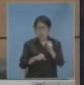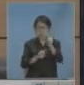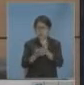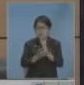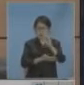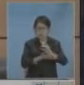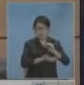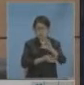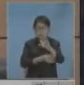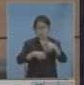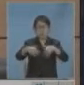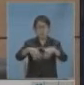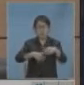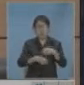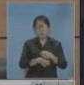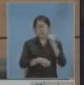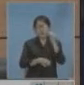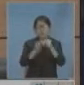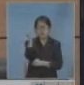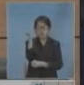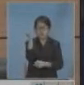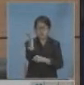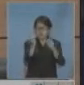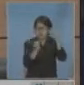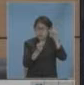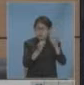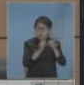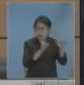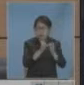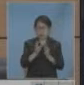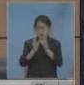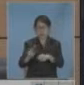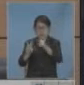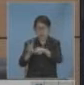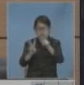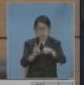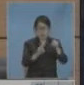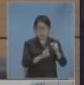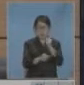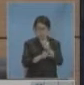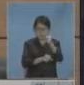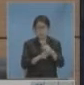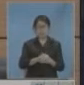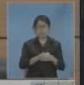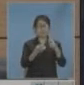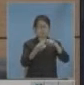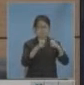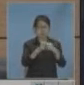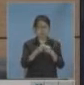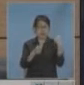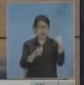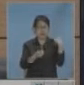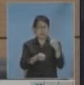ไร้ในชนบทได้รายละ 2,000 บาทปัญหาก็คือว่าในการเลือกตั้งซ่อมแต่ละ